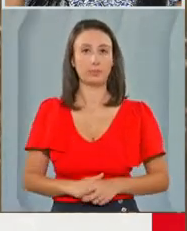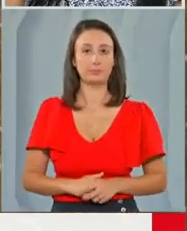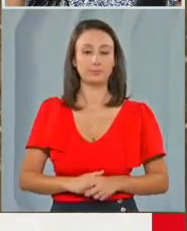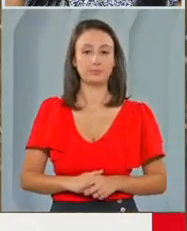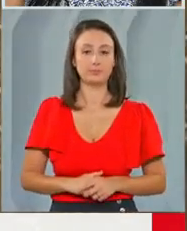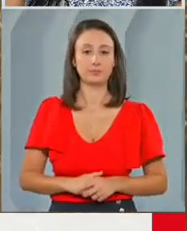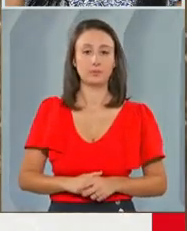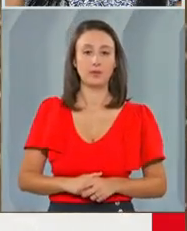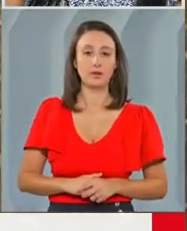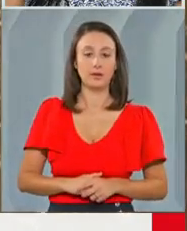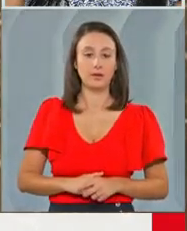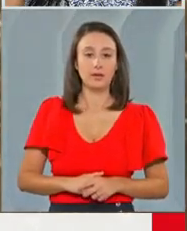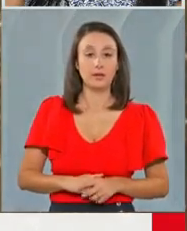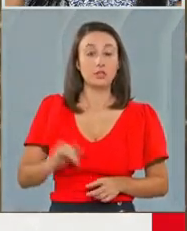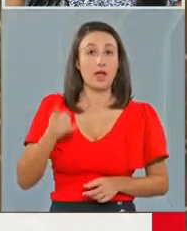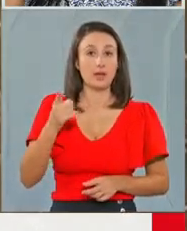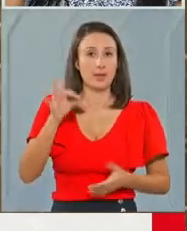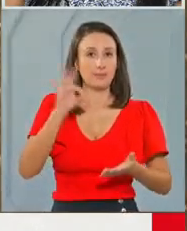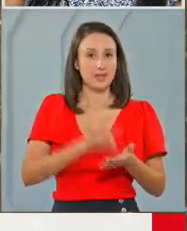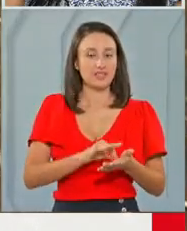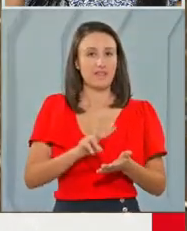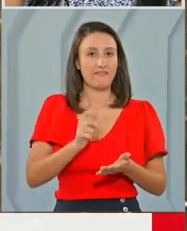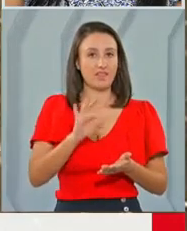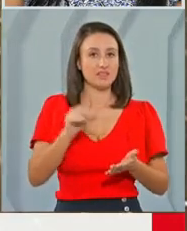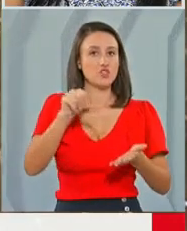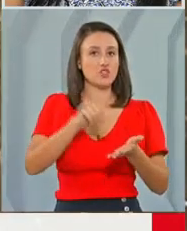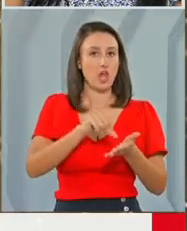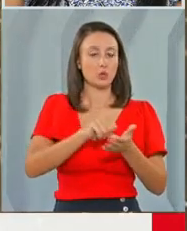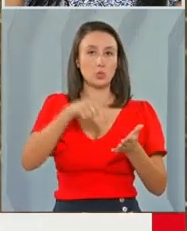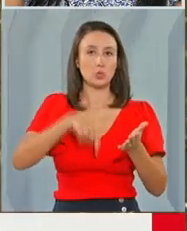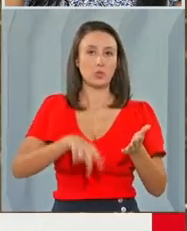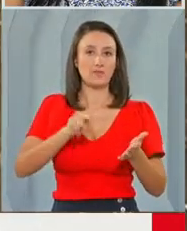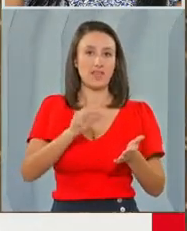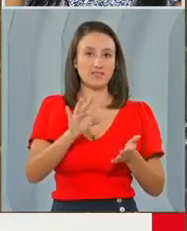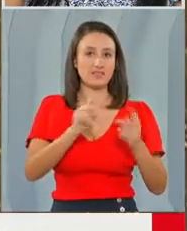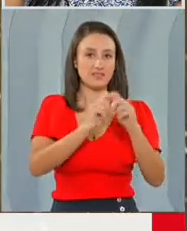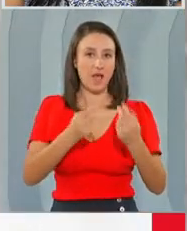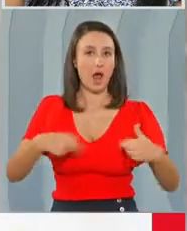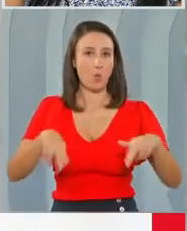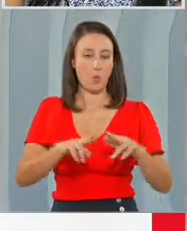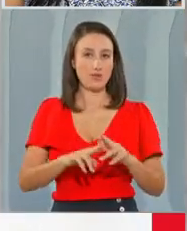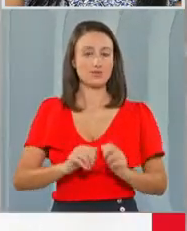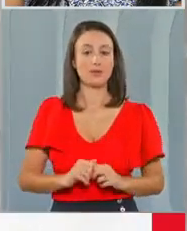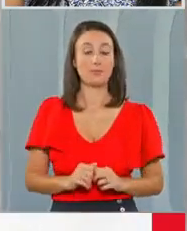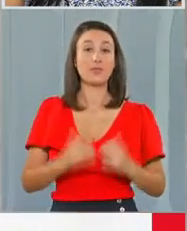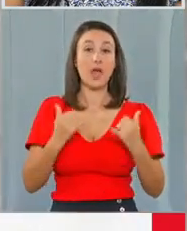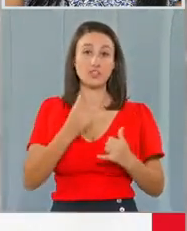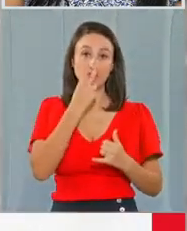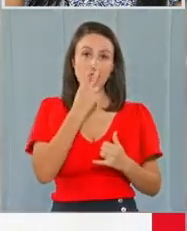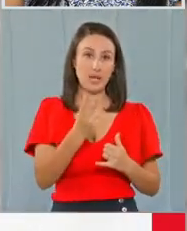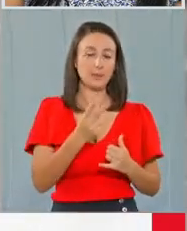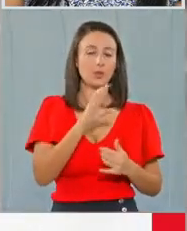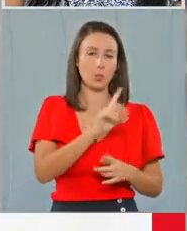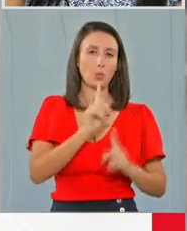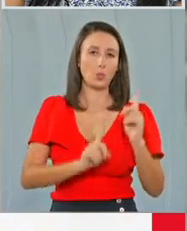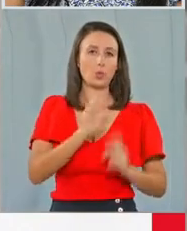ceață, iar aceasta este prezentă în vestul, centru și sud-vestul țării noastre. Aici vizibilitatea din